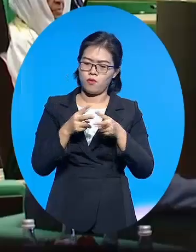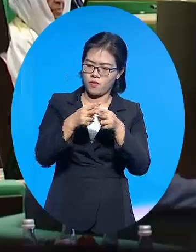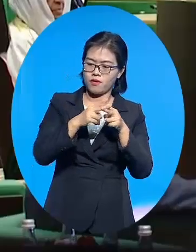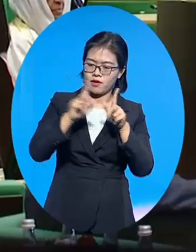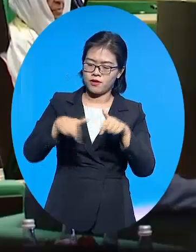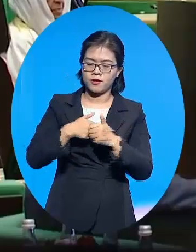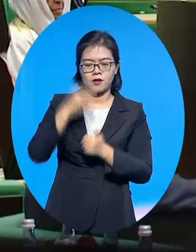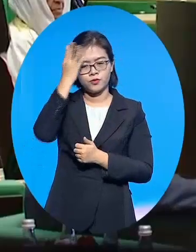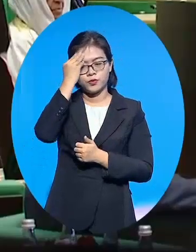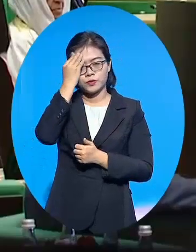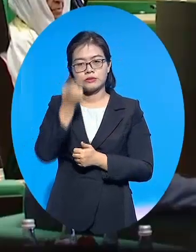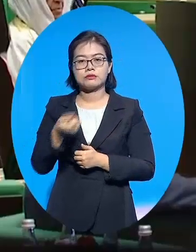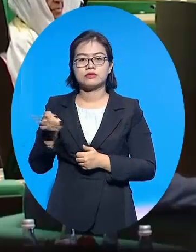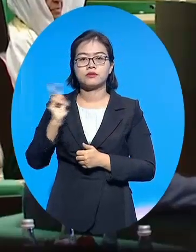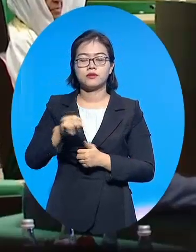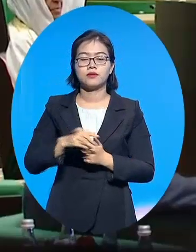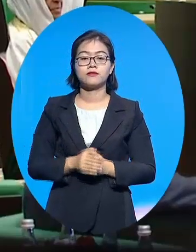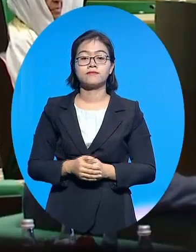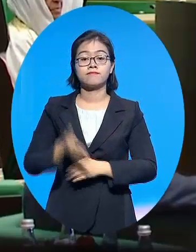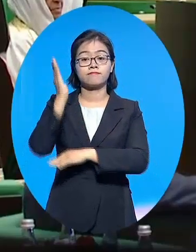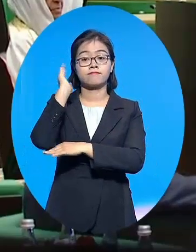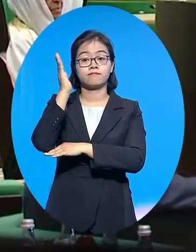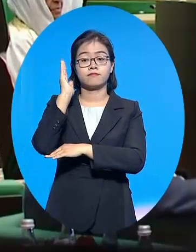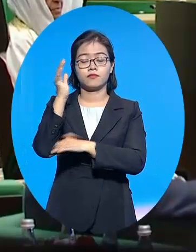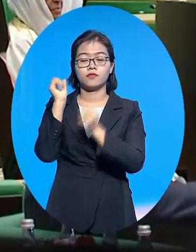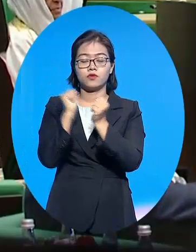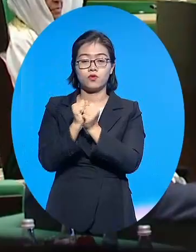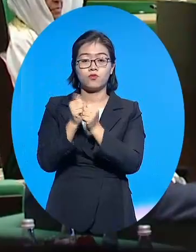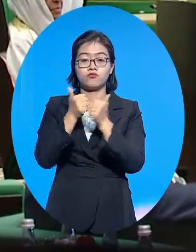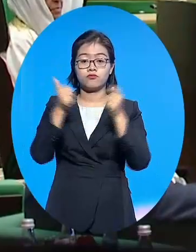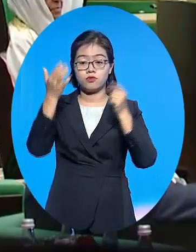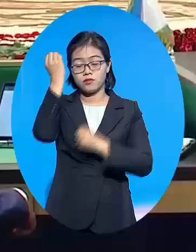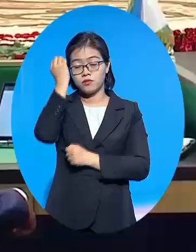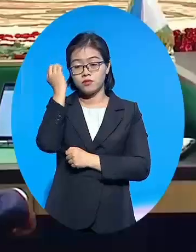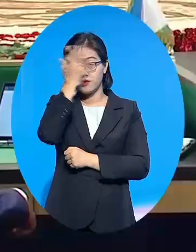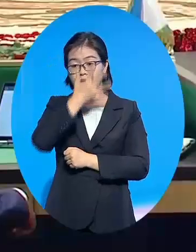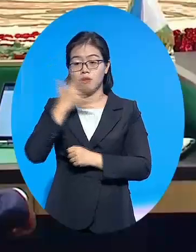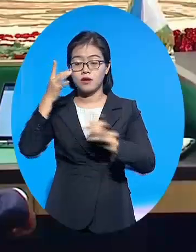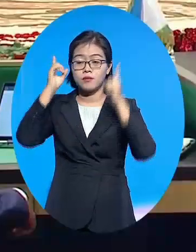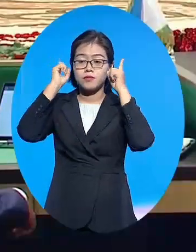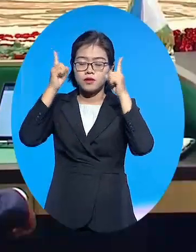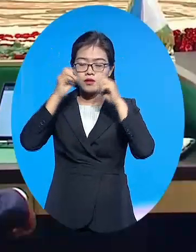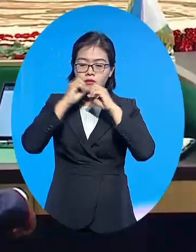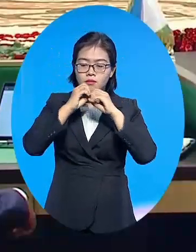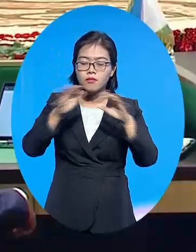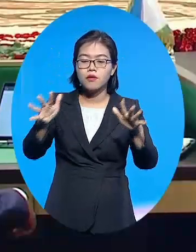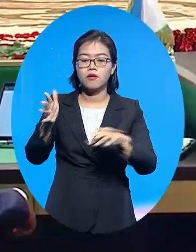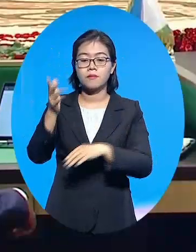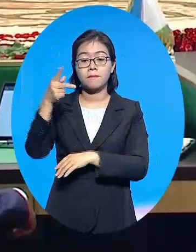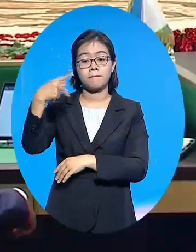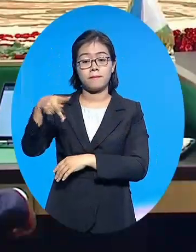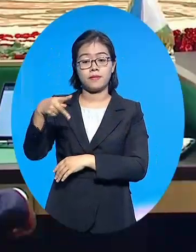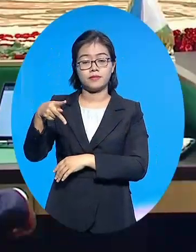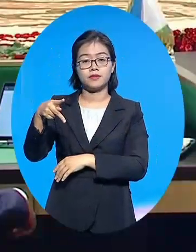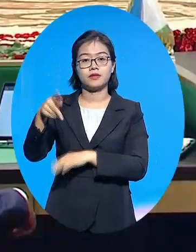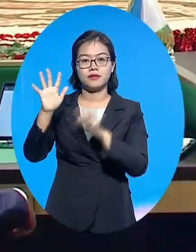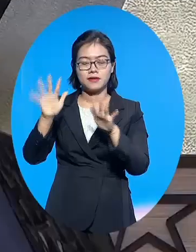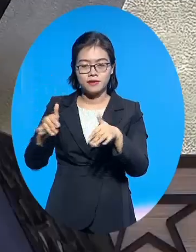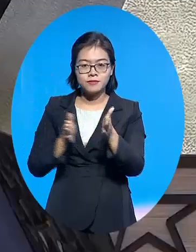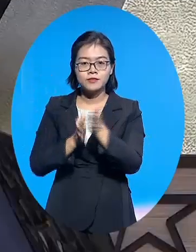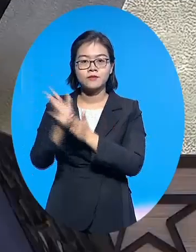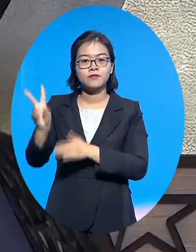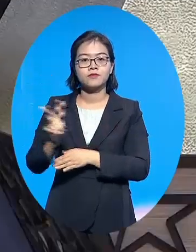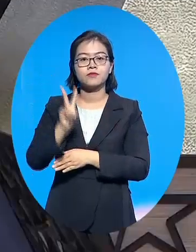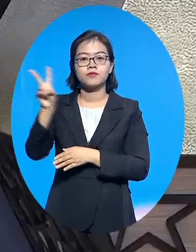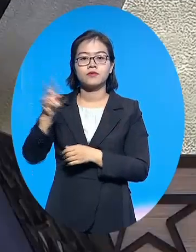trong tuyên bố chung của hội nghị các lãnh đạo Ả Rập cam kết tiếp tục ủng hộ sự nghiệp của Palestine khẳng định Jerusalem phải được bảo